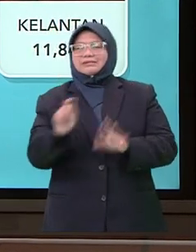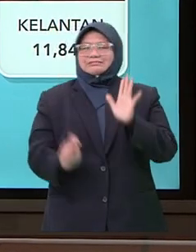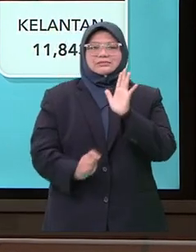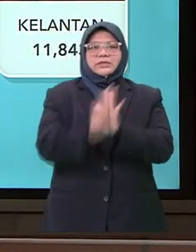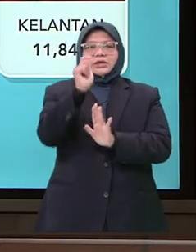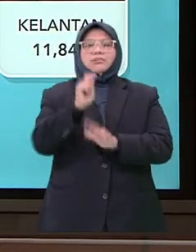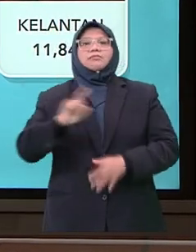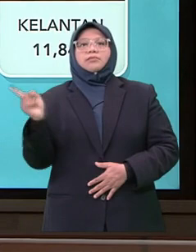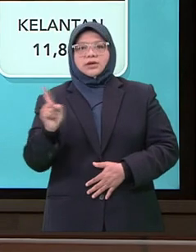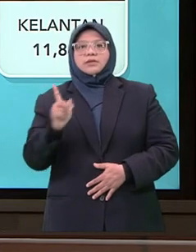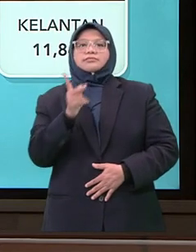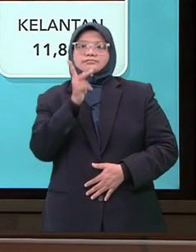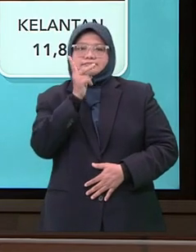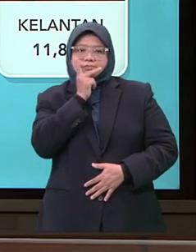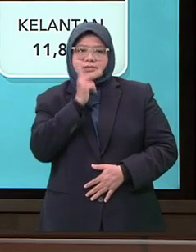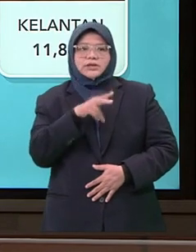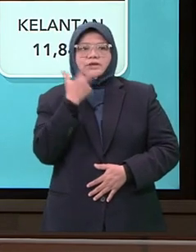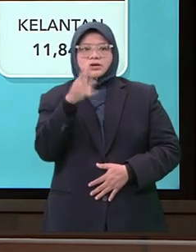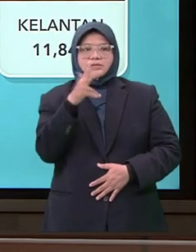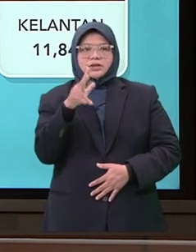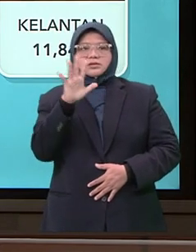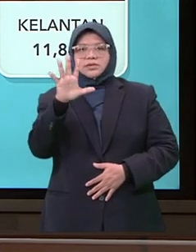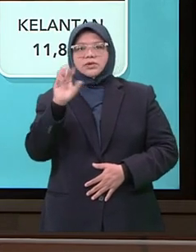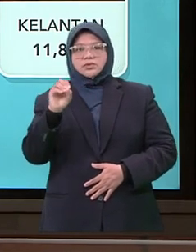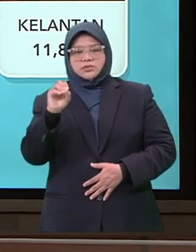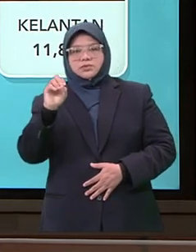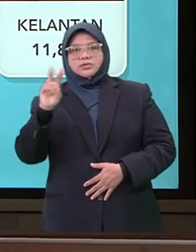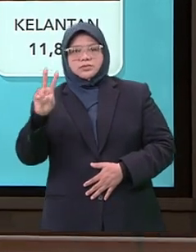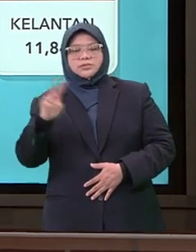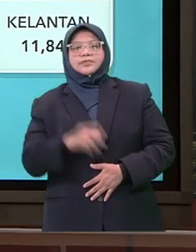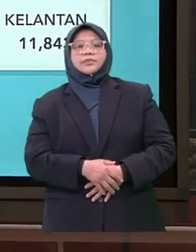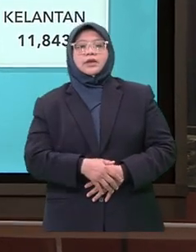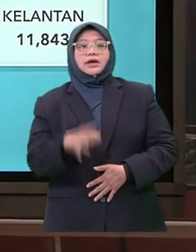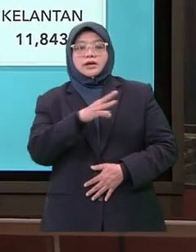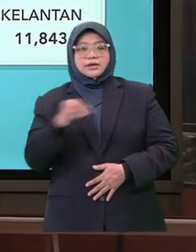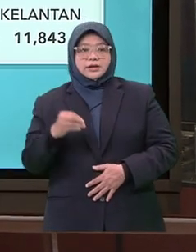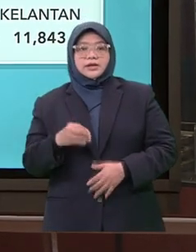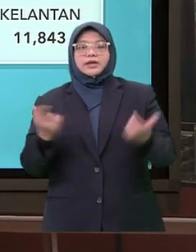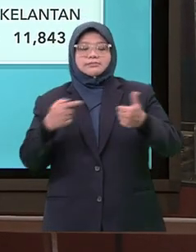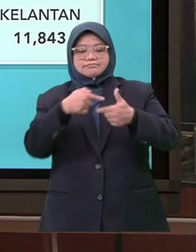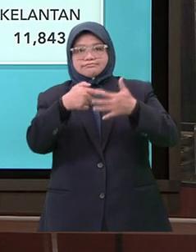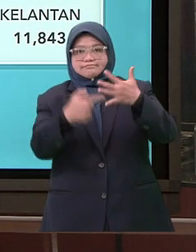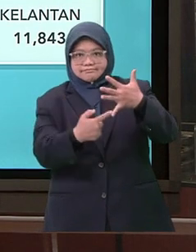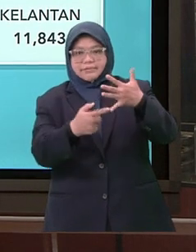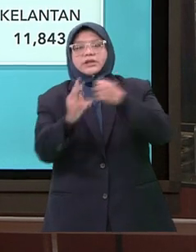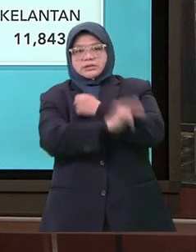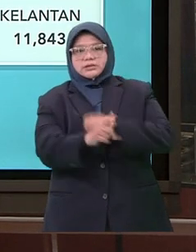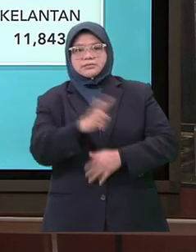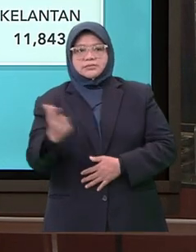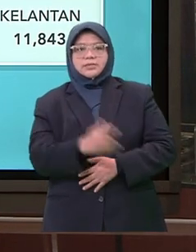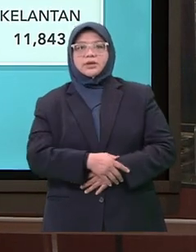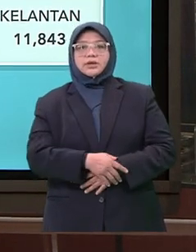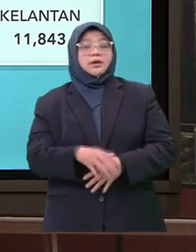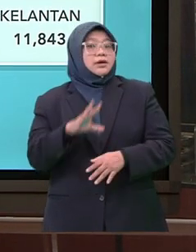dicatatkan di negeri kedahs sebanyak 13.500 dan diikuti dengan negeri-negeri yang lain tapi